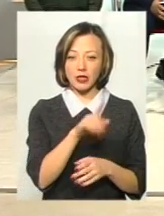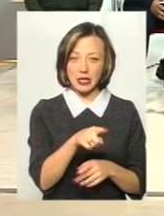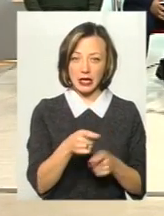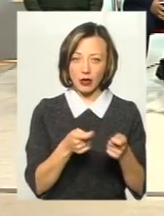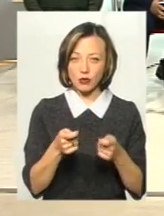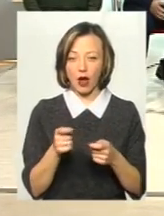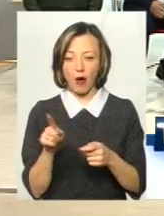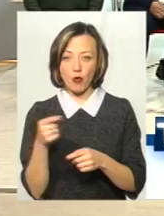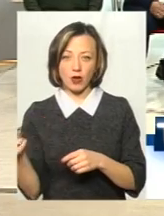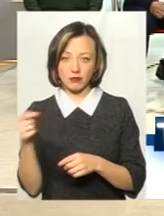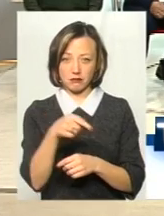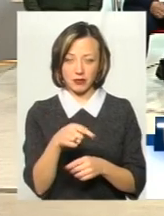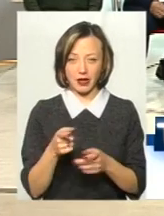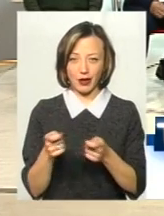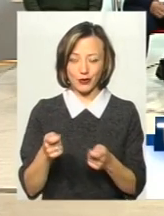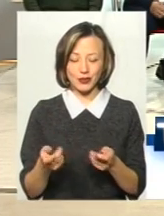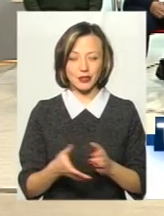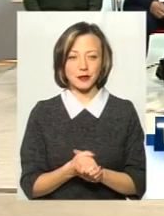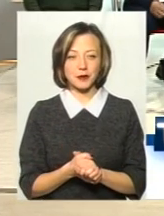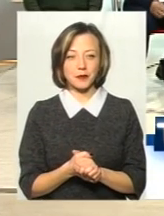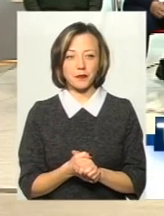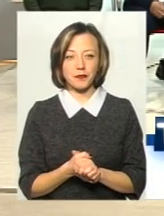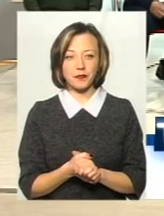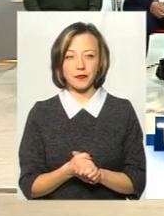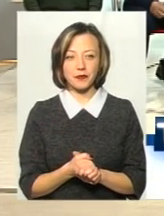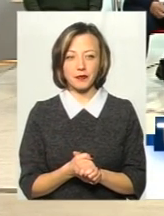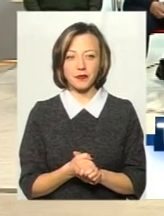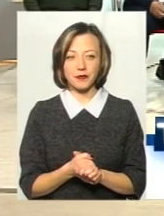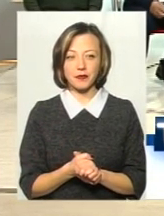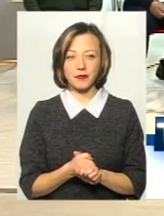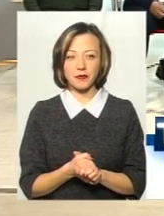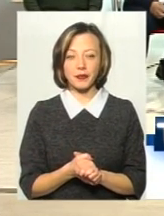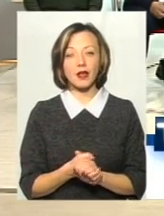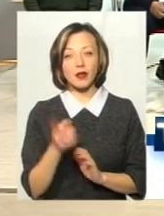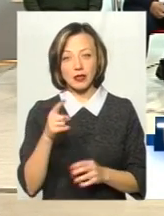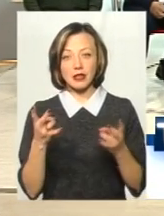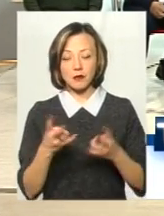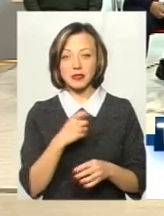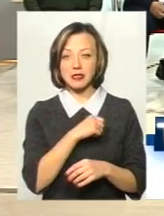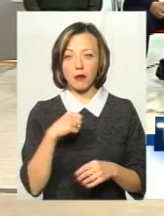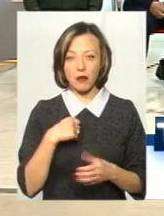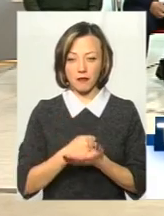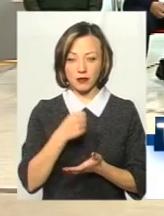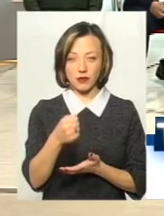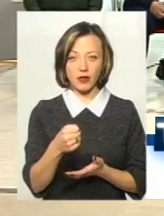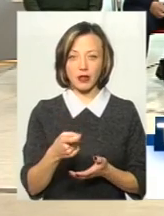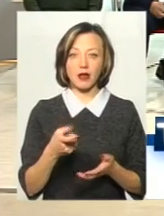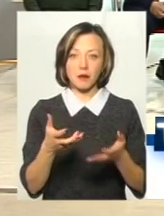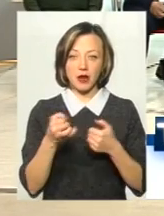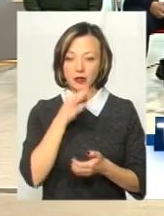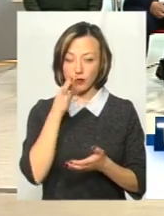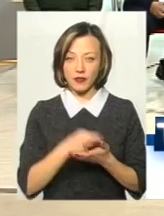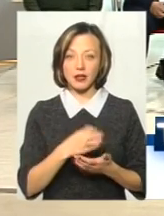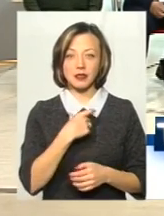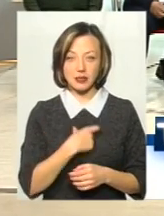тобою керують. Якщо да, ти вважаєш, якщо ти вважаєш, не підтримує жодного якщо кандидата, ти вважаєш, ні, тоді забрати. Треба самому балотуватися. Тоді треба брати відповідальність